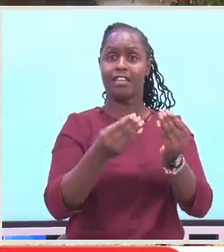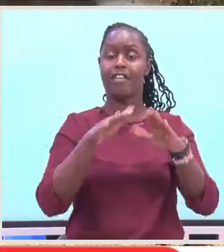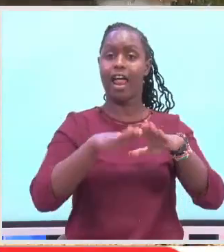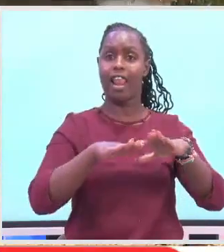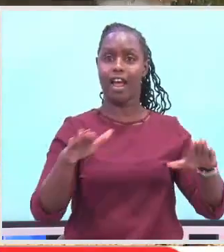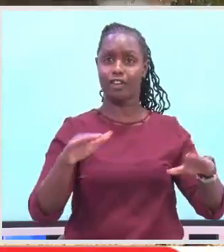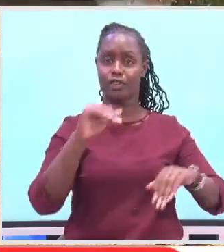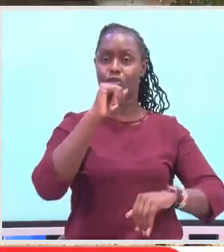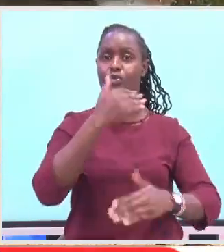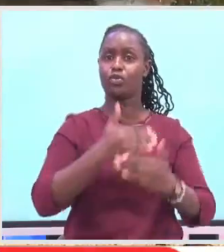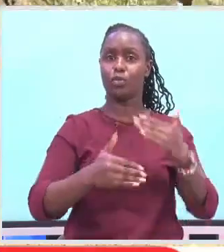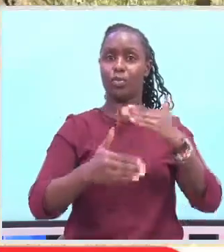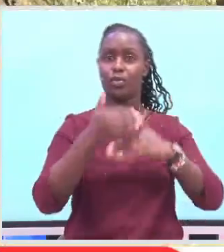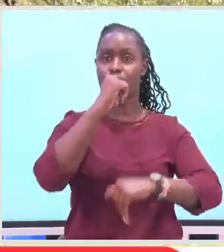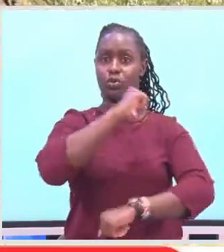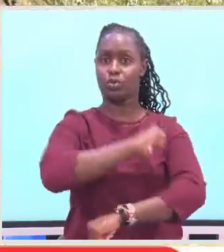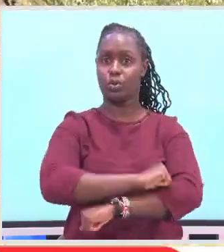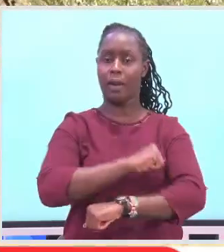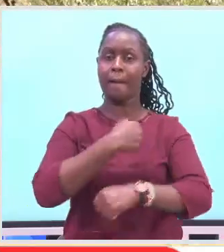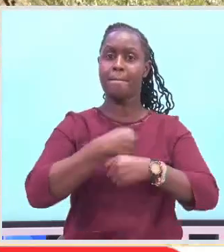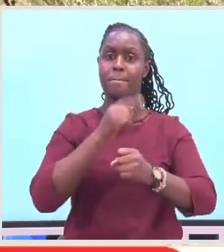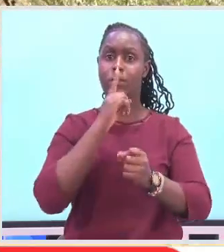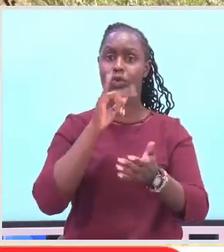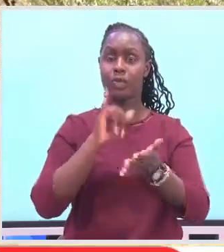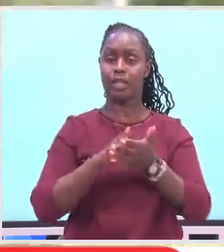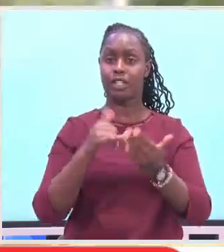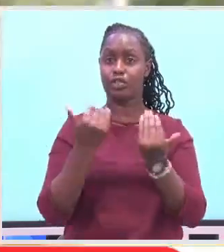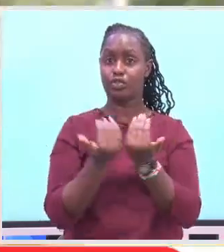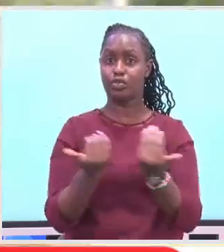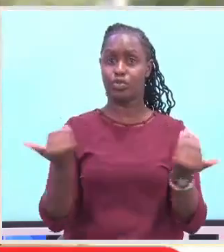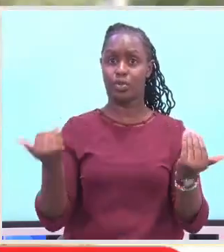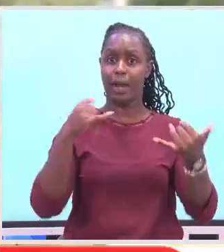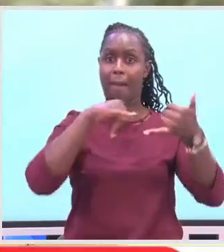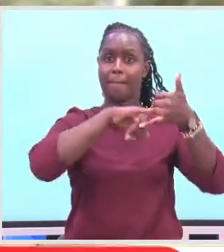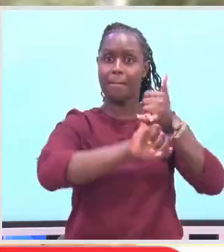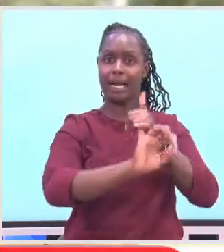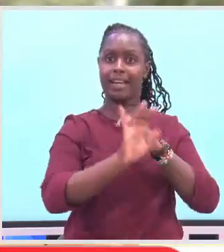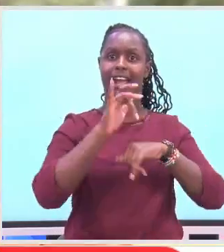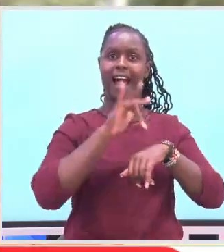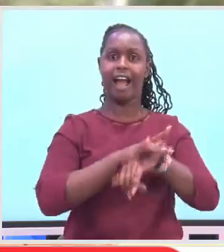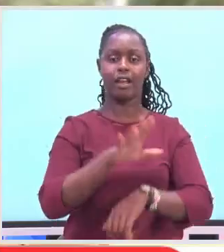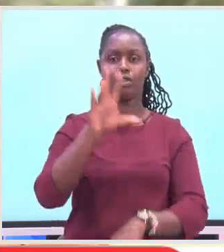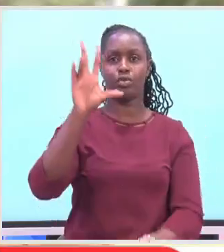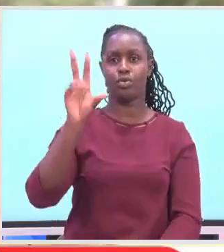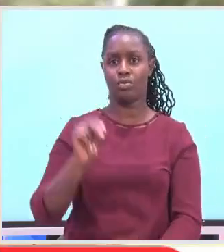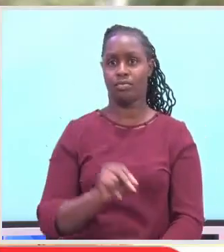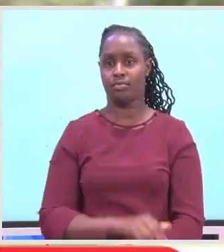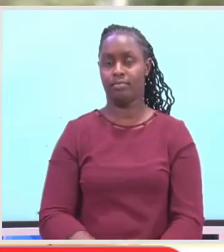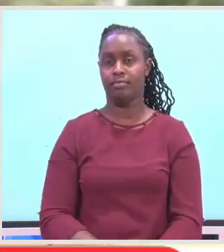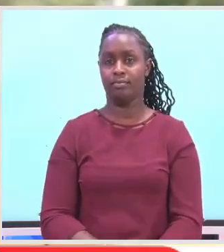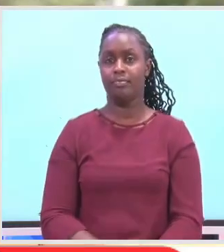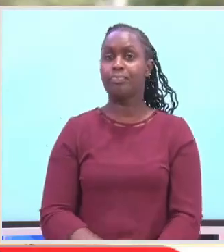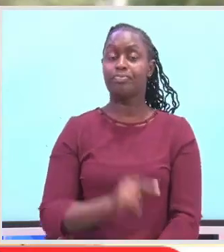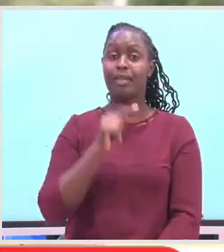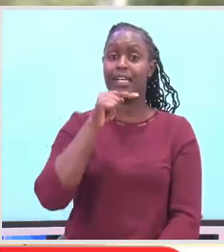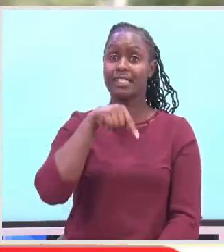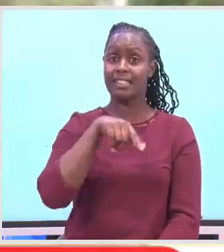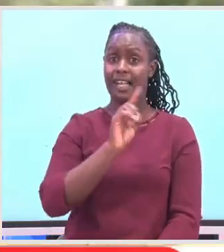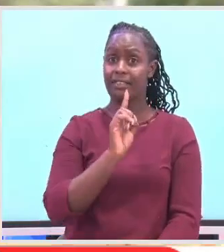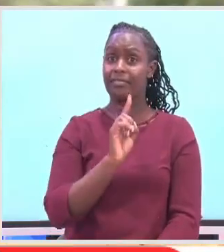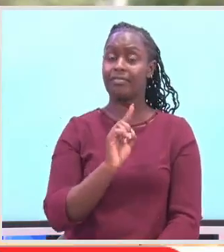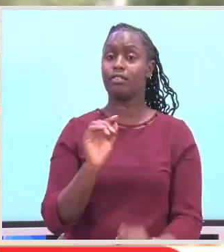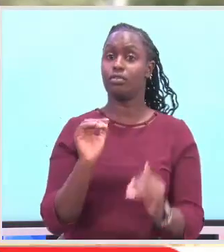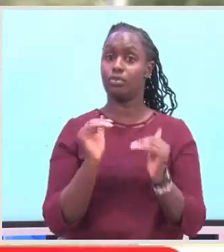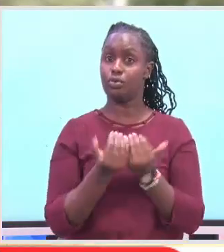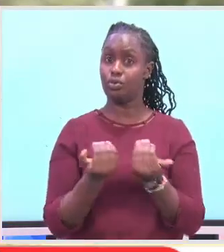school to ensure that children are not forced into early marriage. Aliweza kujaribu kusomesha watoto wake hata kama yeye hakupata